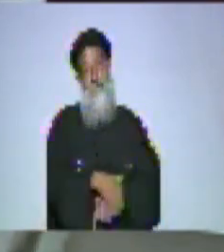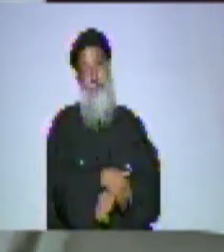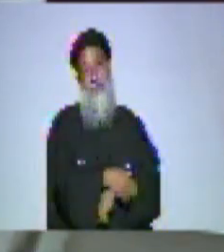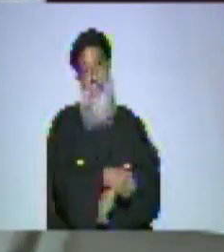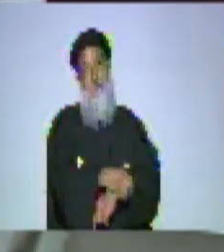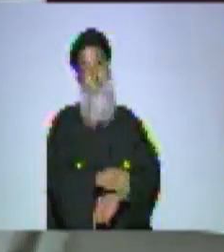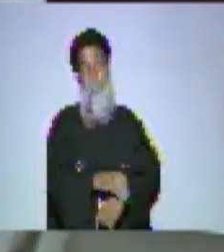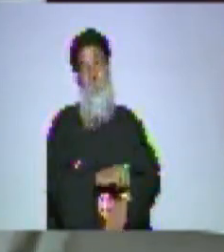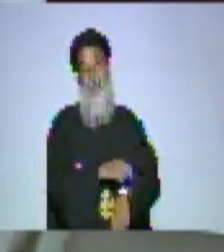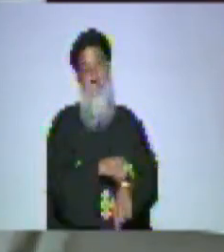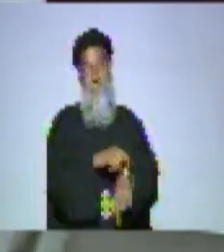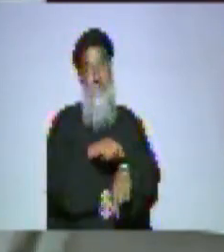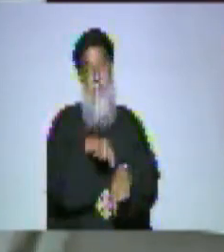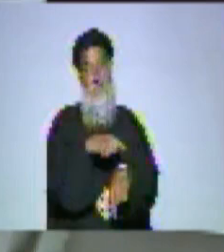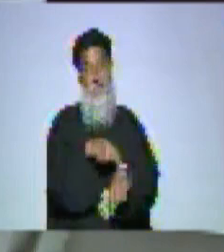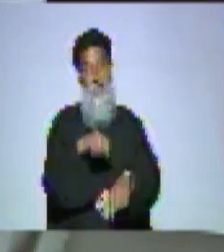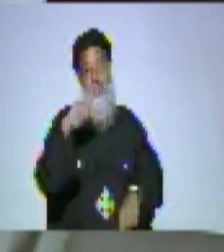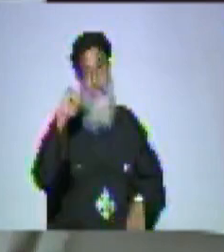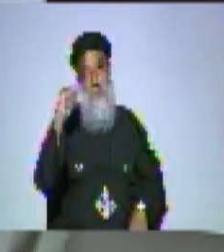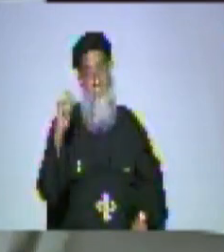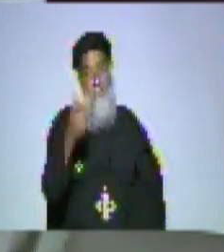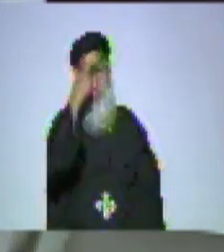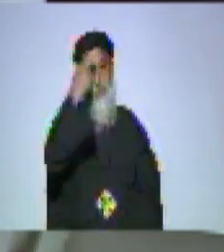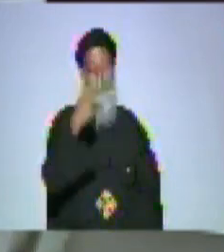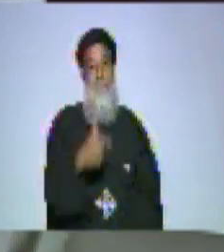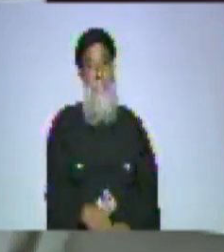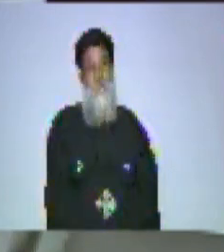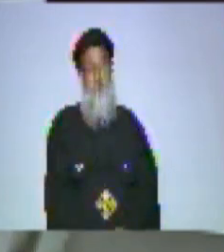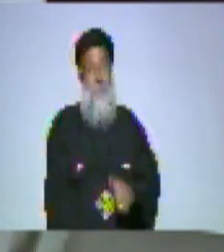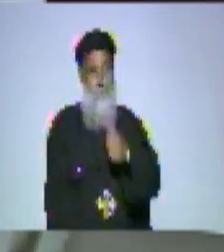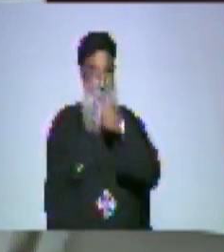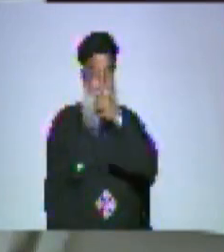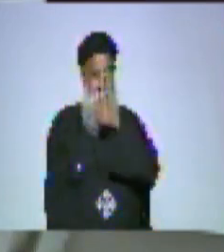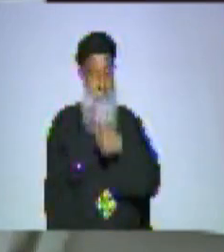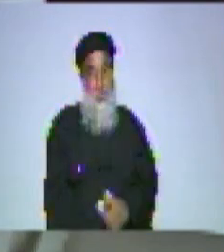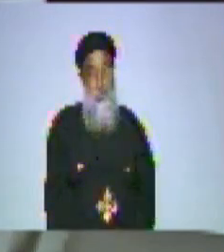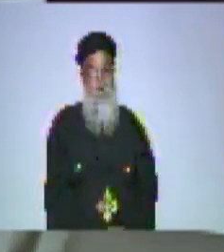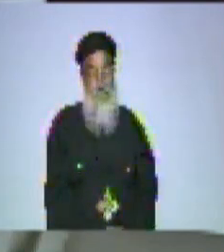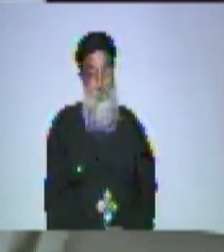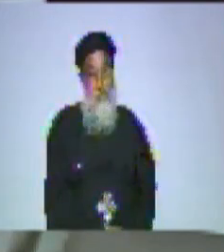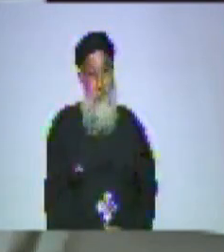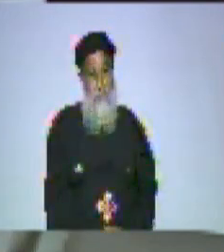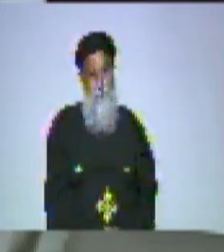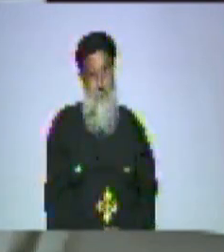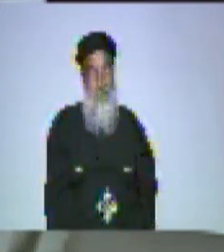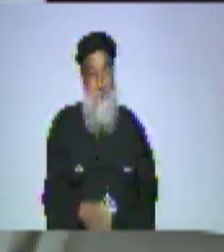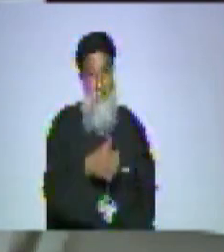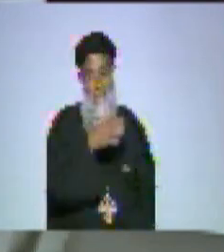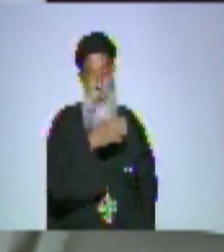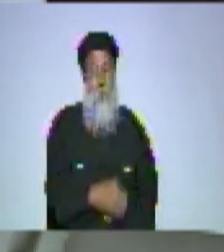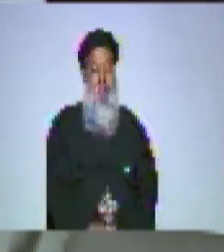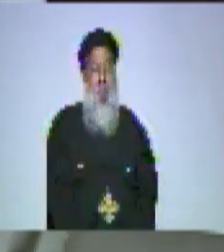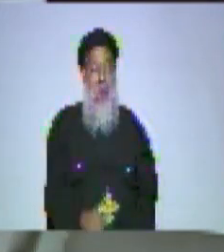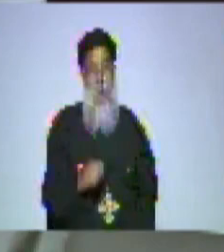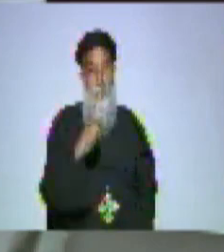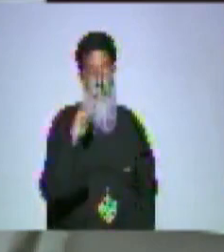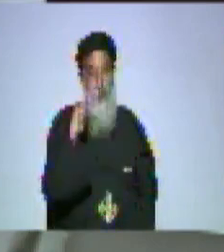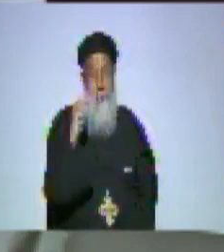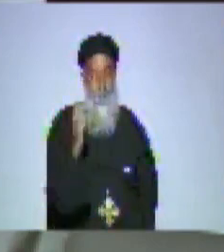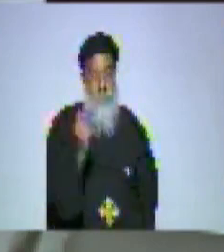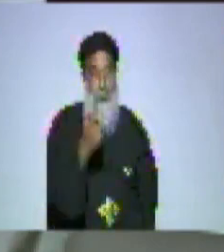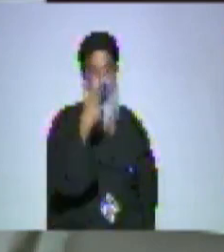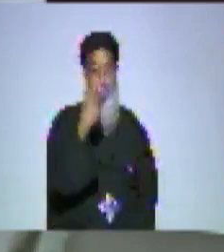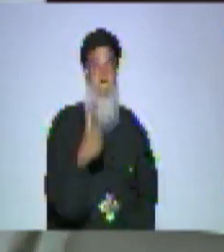خمس دقايق في القداس انا بزعل قوي من اي كاهن يعمل كده المفروض